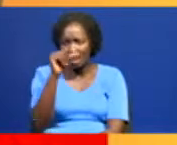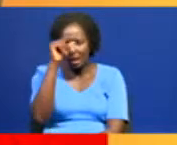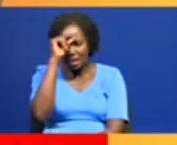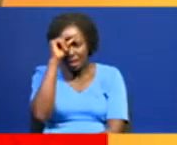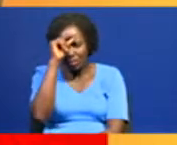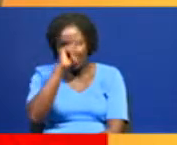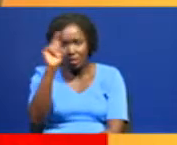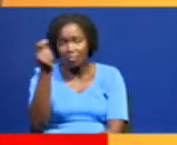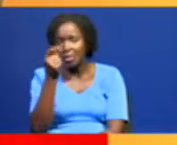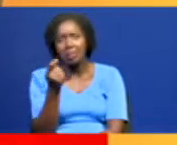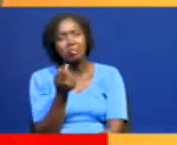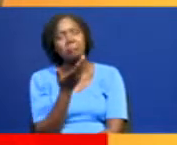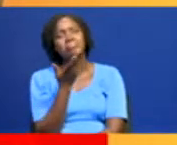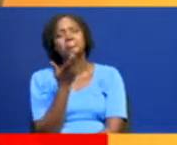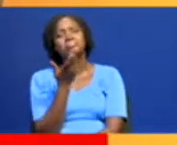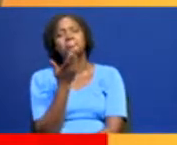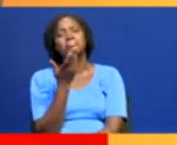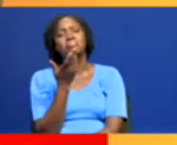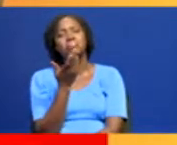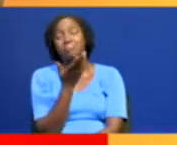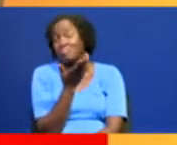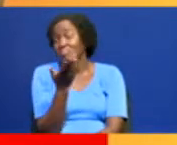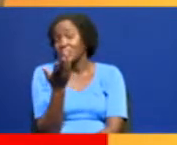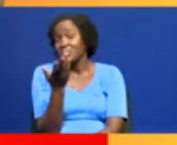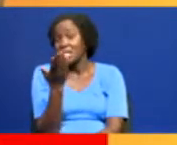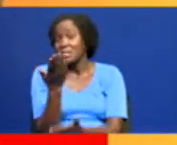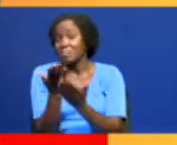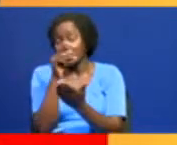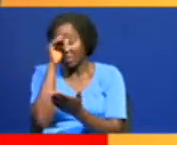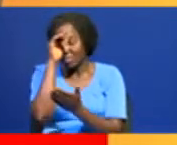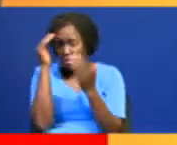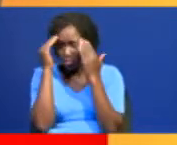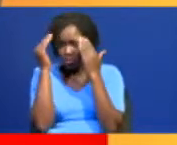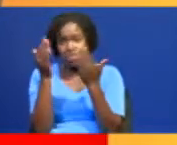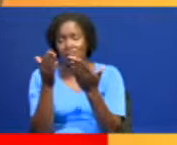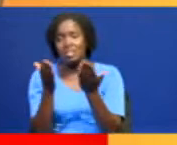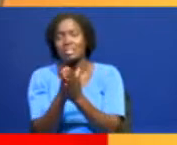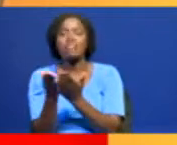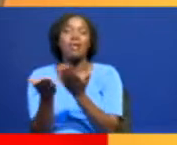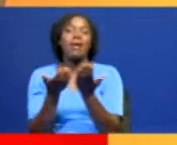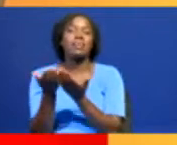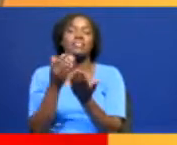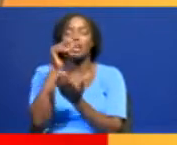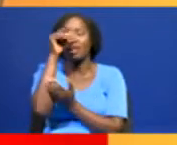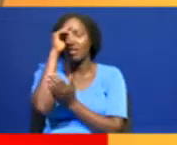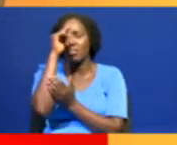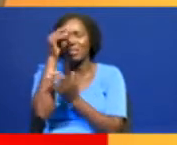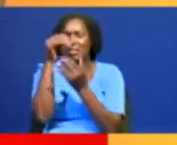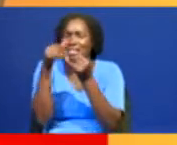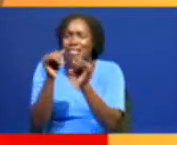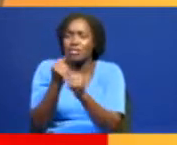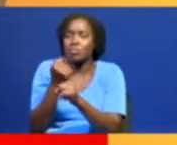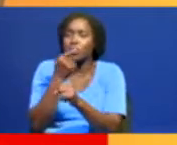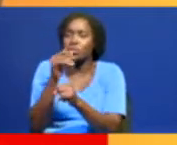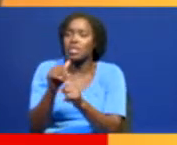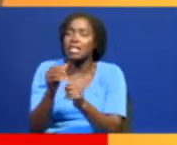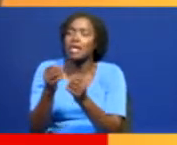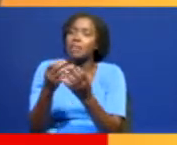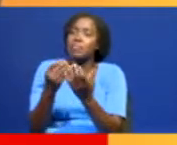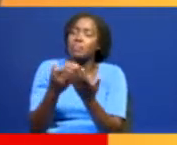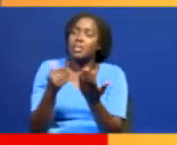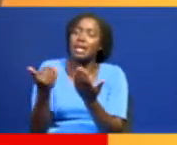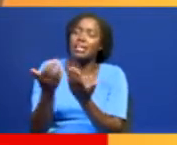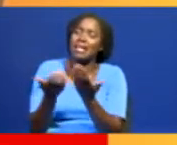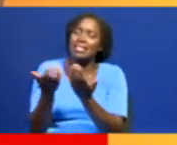Kenya. Kwa hivyo pengine serikali ingeangalia wakati huu, hii ni serikali ya asla, kujaribu kuhakikisha kwamba kuna maasla mengi na wale ambao